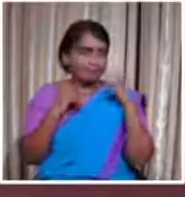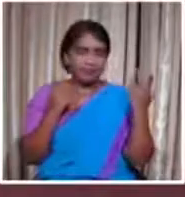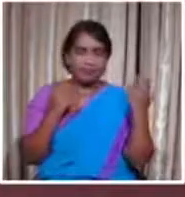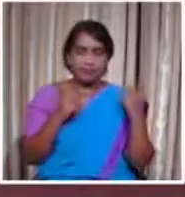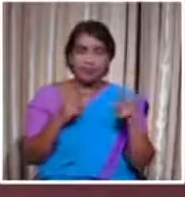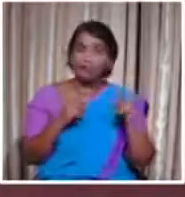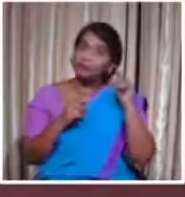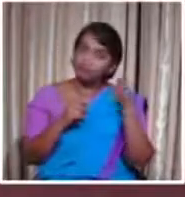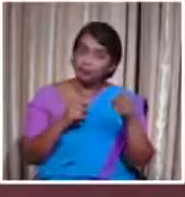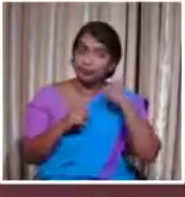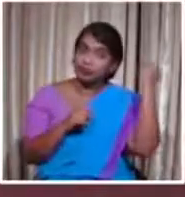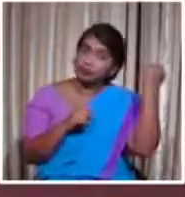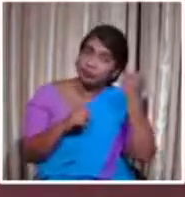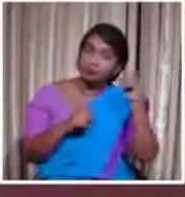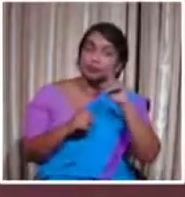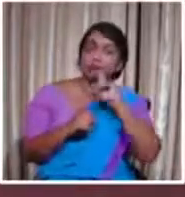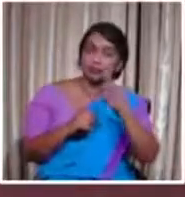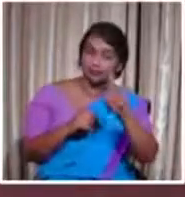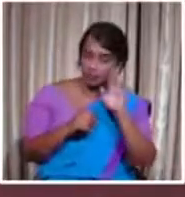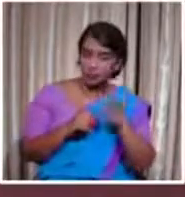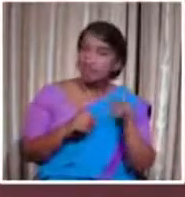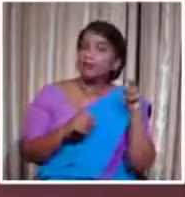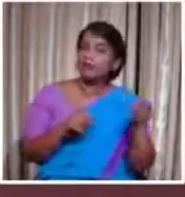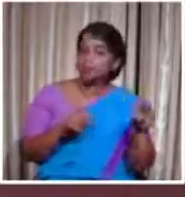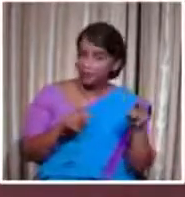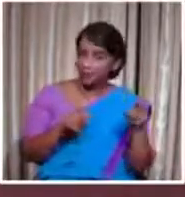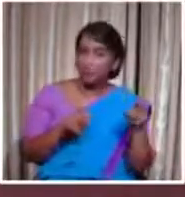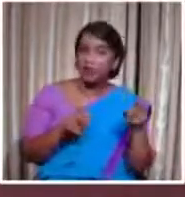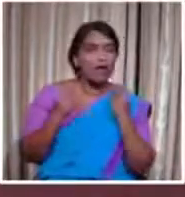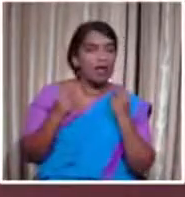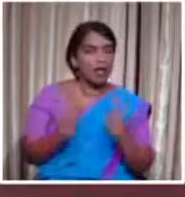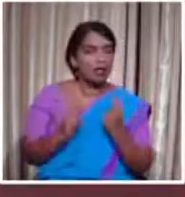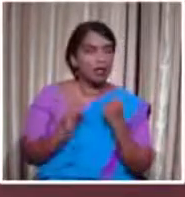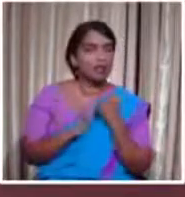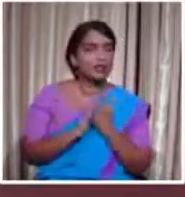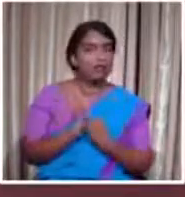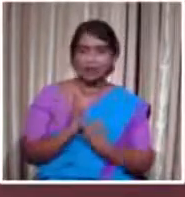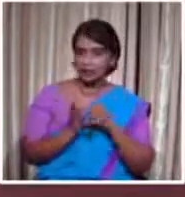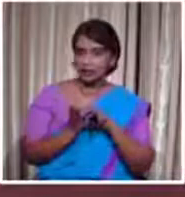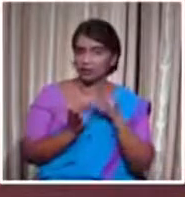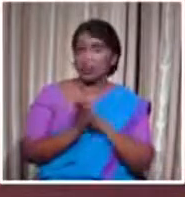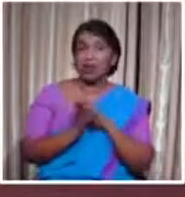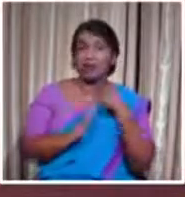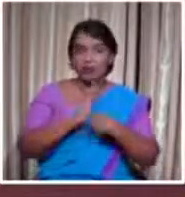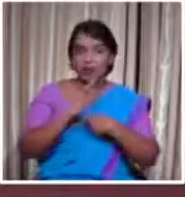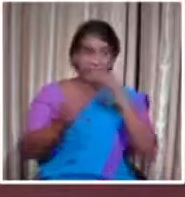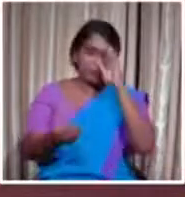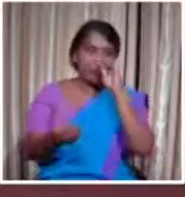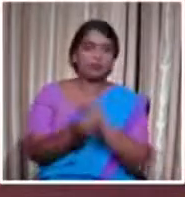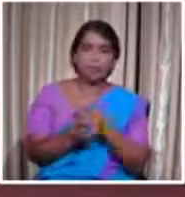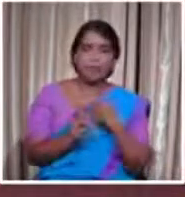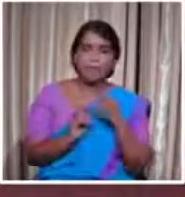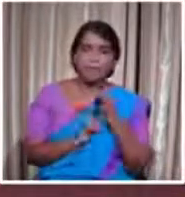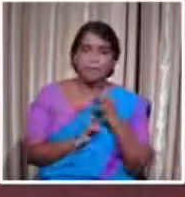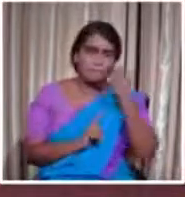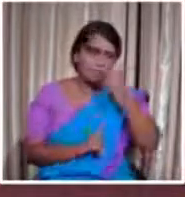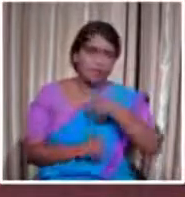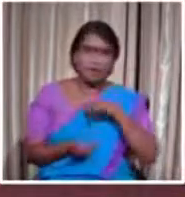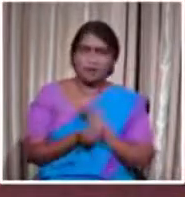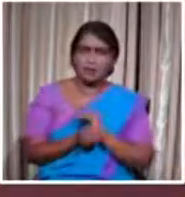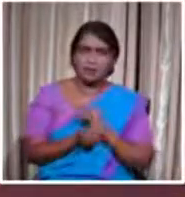ඔබතුමා කතා කරන්න ඕනේ. මේ හදිසි නීතිය ගේන්නේ මේ රටේ ආරක්ෂාව වෙනුවෙන්. මේ අපේ පෞද්ගලික ආරක්ෂාව වෙනුවෙන්